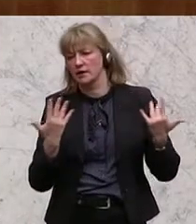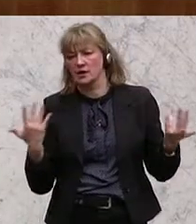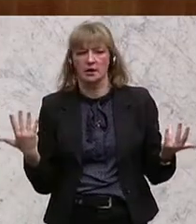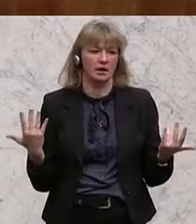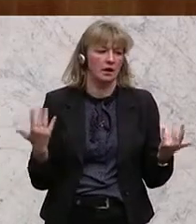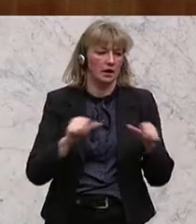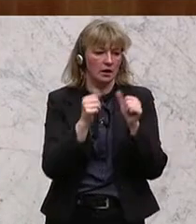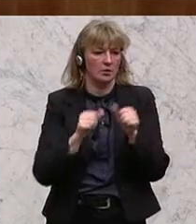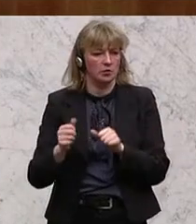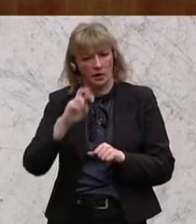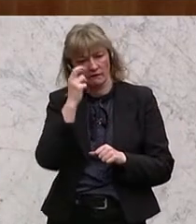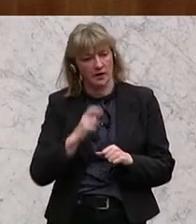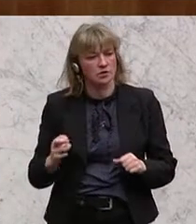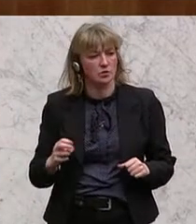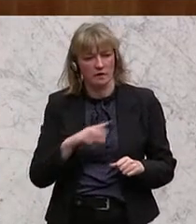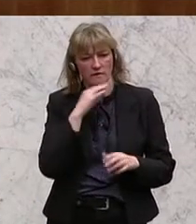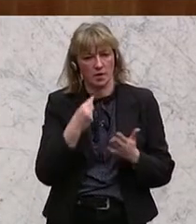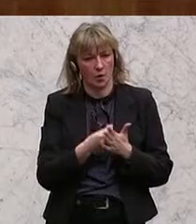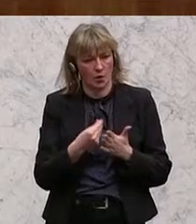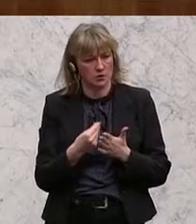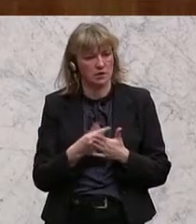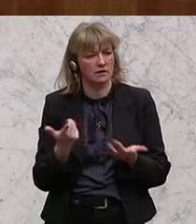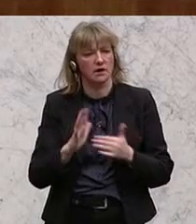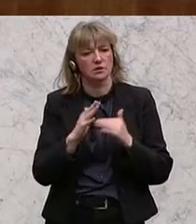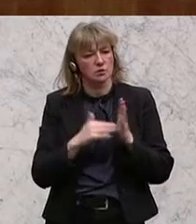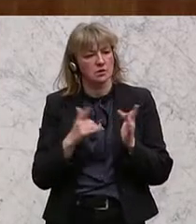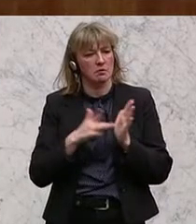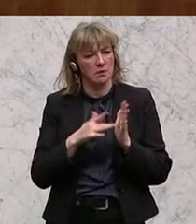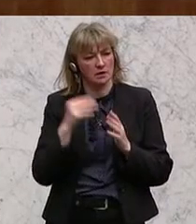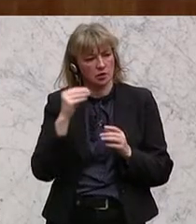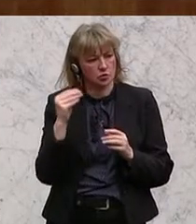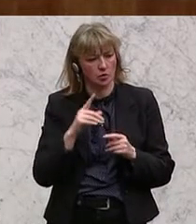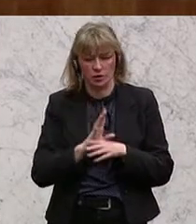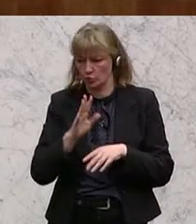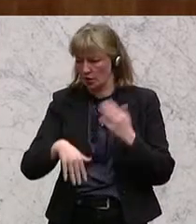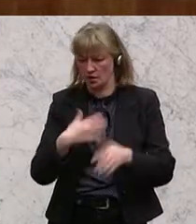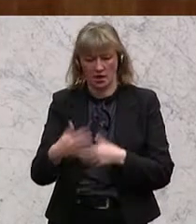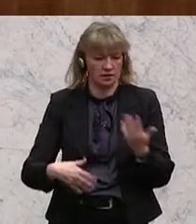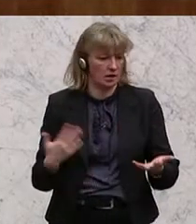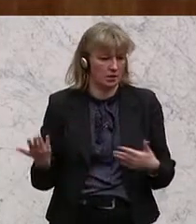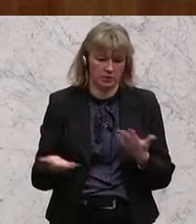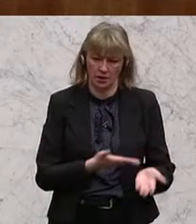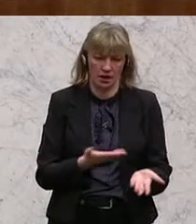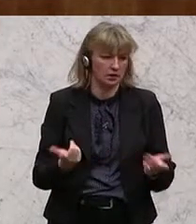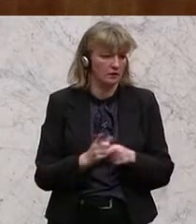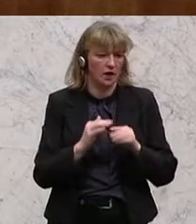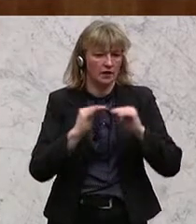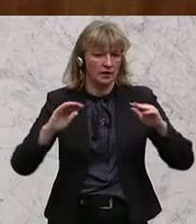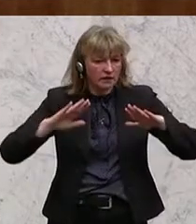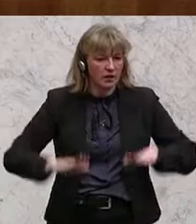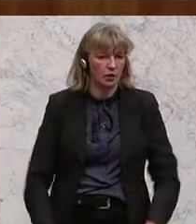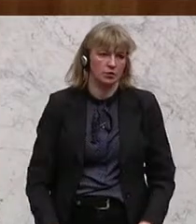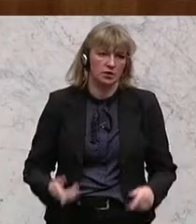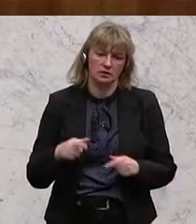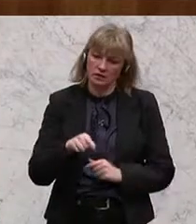vielen Modellversuche, die viel Geld kosten, das ganze System der Mittelschule nur durcheinanderbringen und letztlich das Niveau nach unten ziehen.